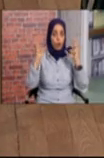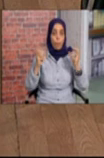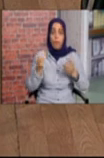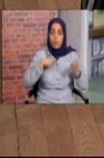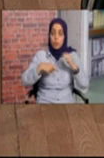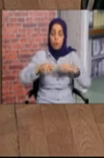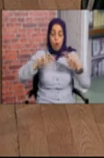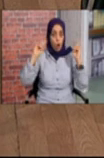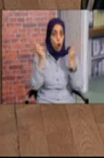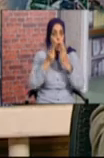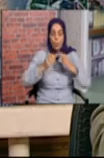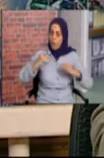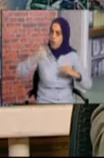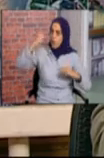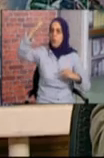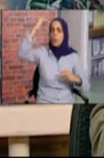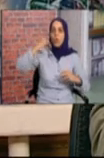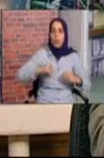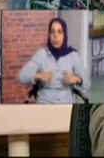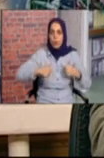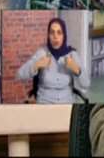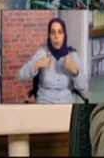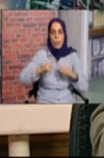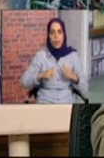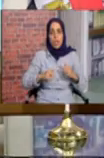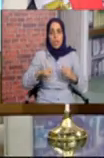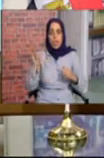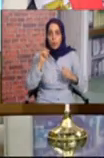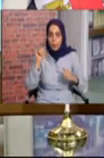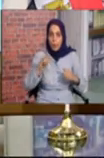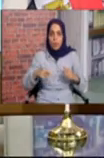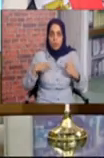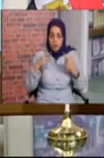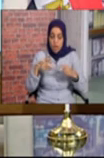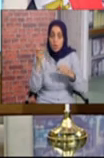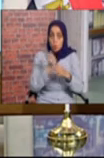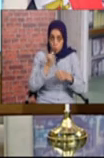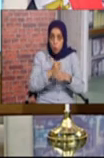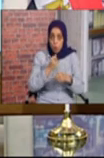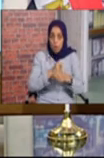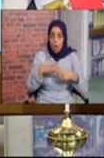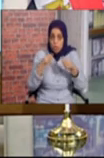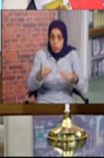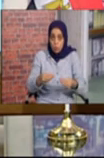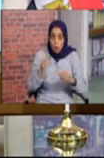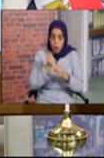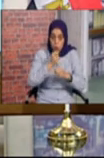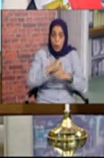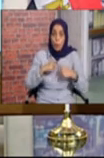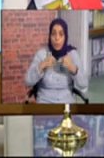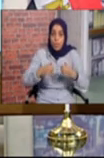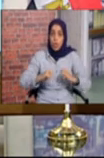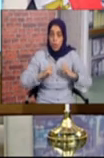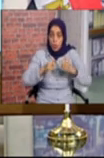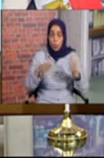نهضت بالمهرة دول من الفنيين والعمال. المهم إن أنا أديله مهنة يقوم بيها، صحيح،